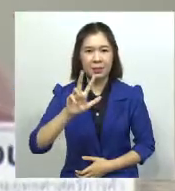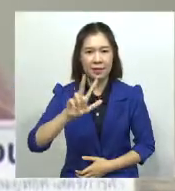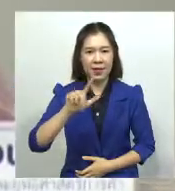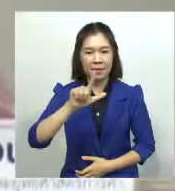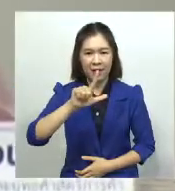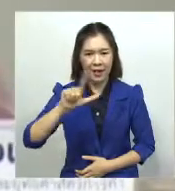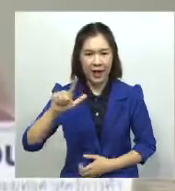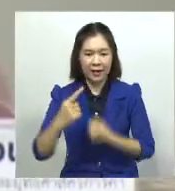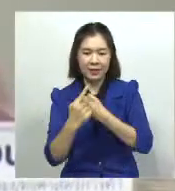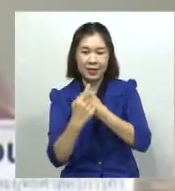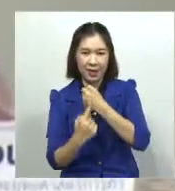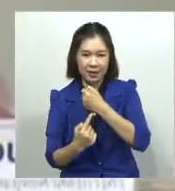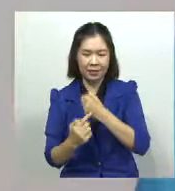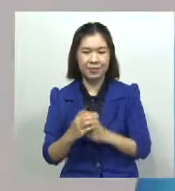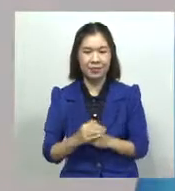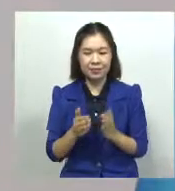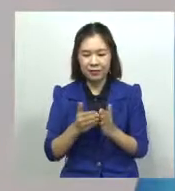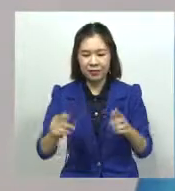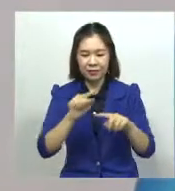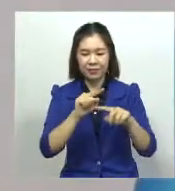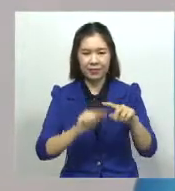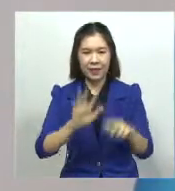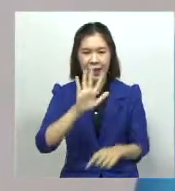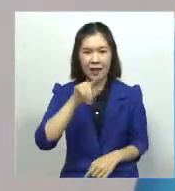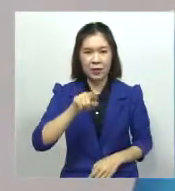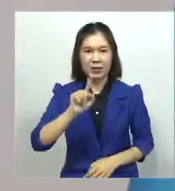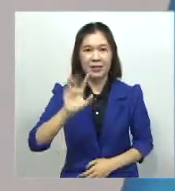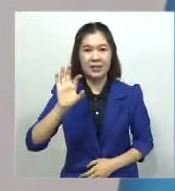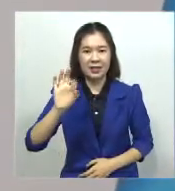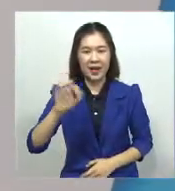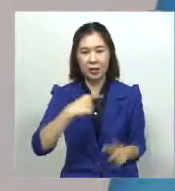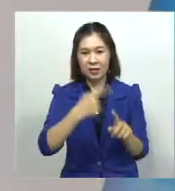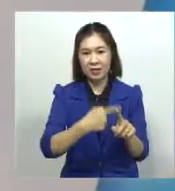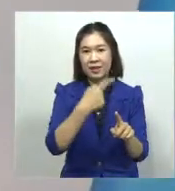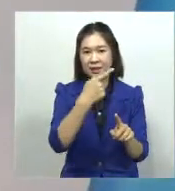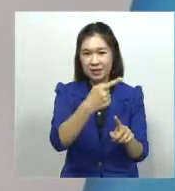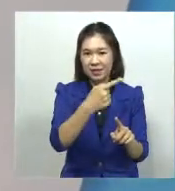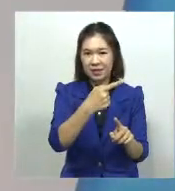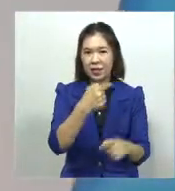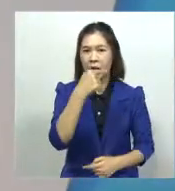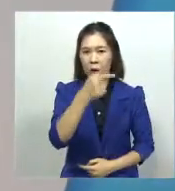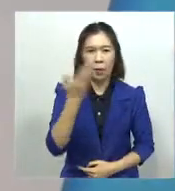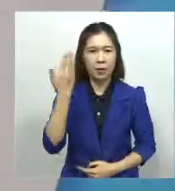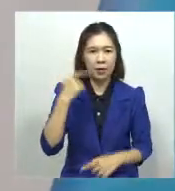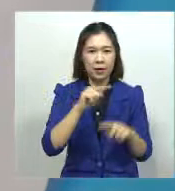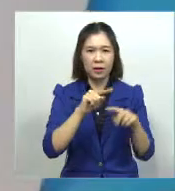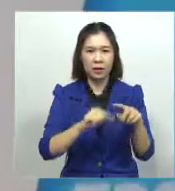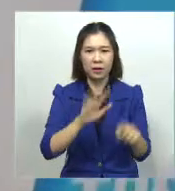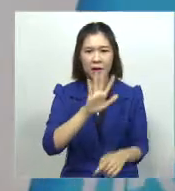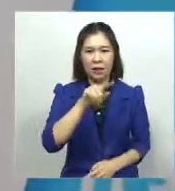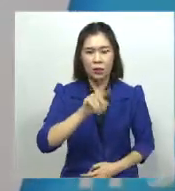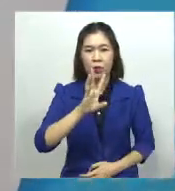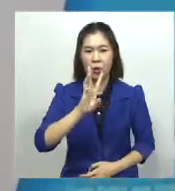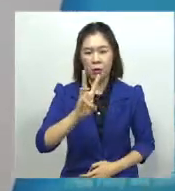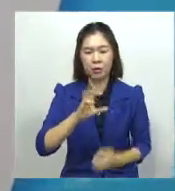21,553 ล้านเหรียญสหรัฐขยายตัวร้อยละ 5.19 จากเดือนมกราคมที่ติดลบร้อยละ